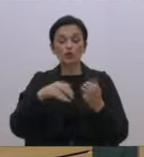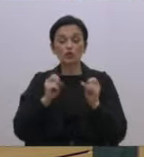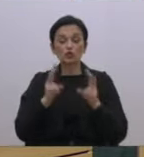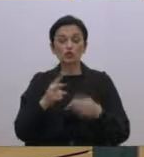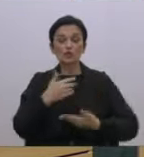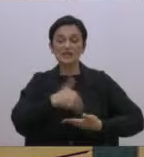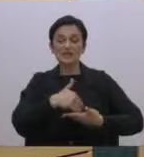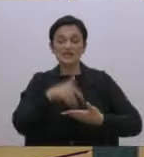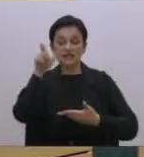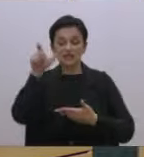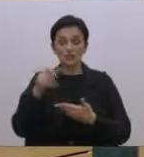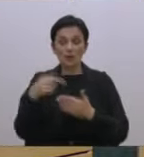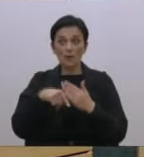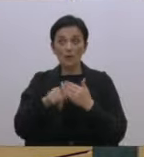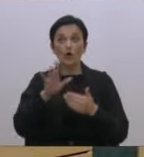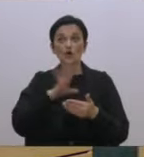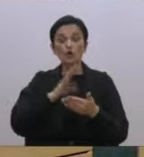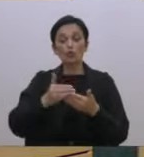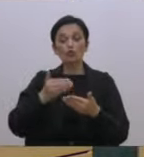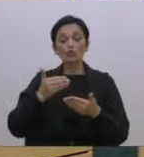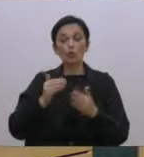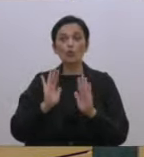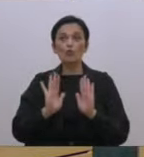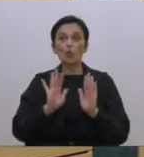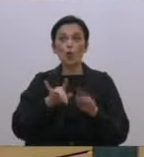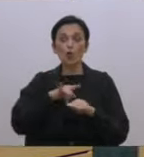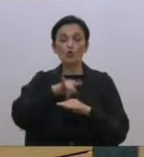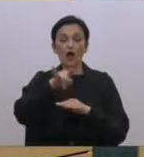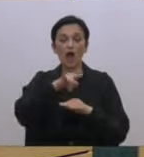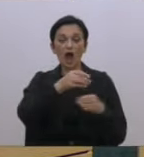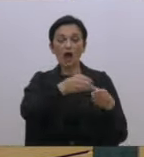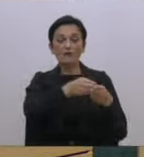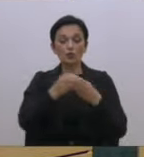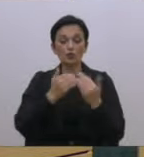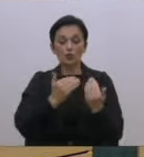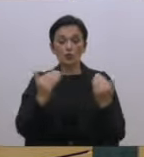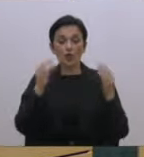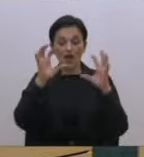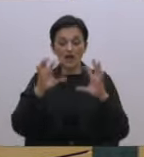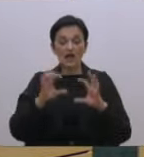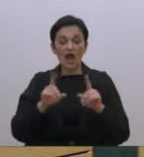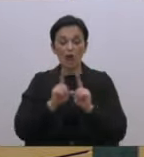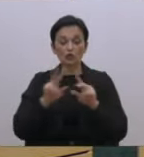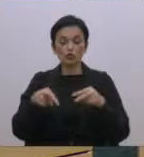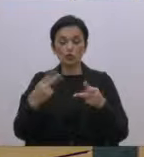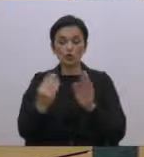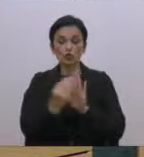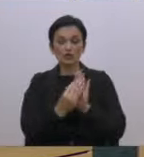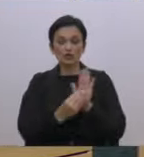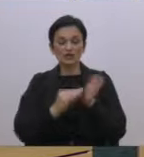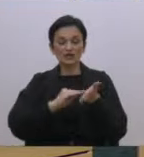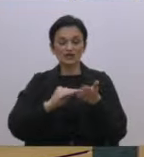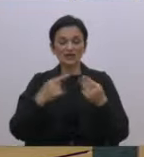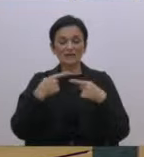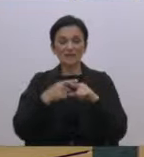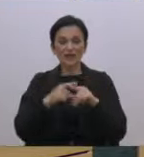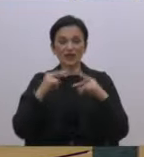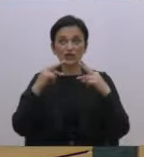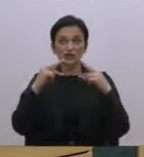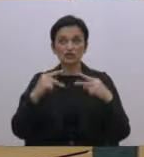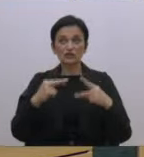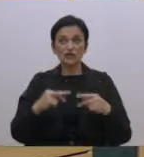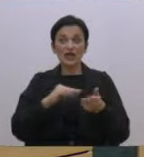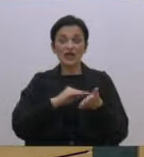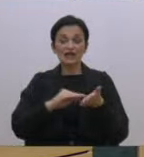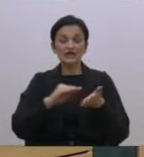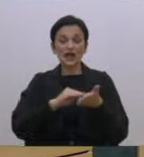ინსპექტორის მიერ, რაც ამ ეტაპამდე ხორციელდება მხოლოდ ავიაკომპანიების მიერ. კანონში ასევე შედის რიგი რედაქტიული და ტექნიკური ცვლილებები. კერძოდ,